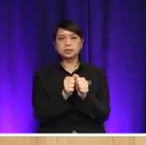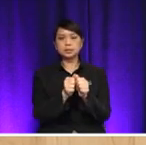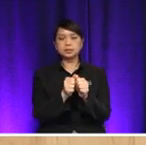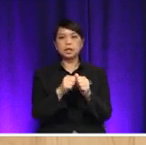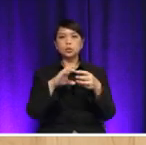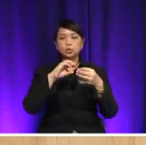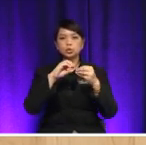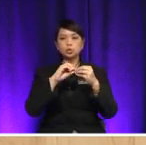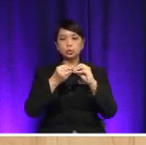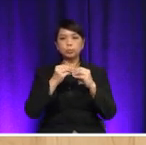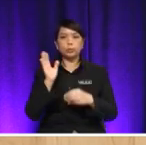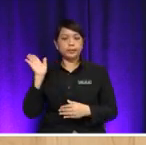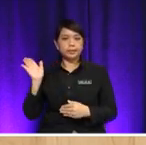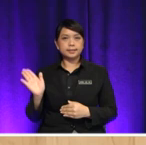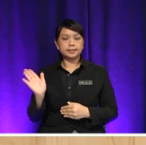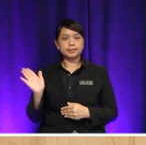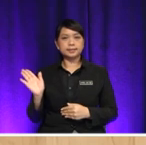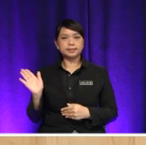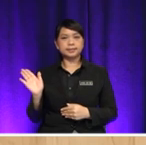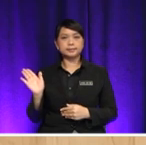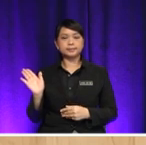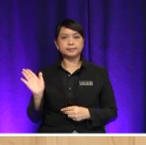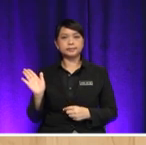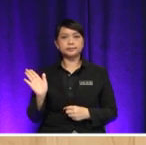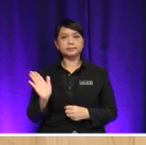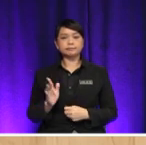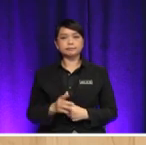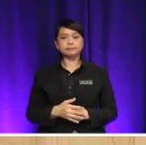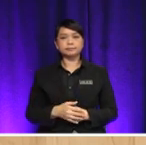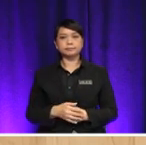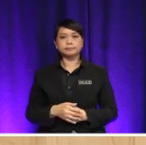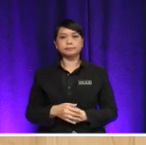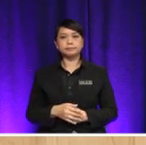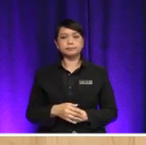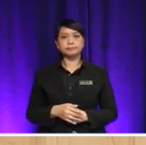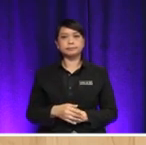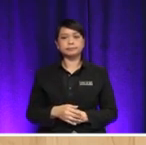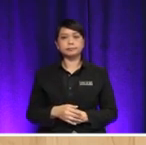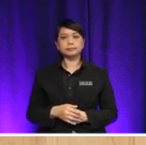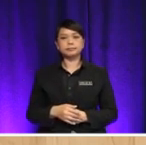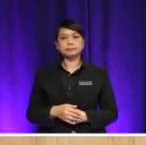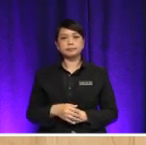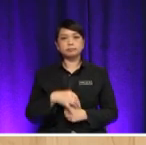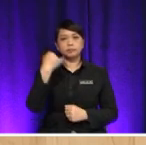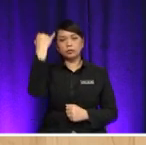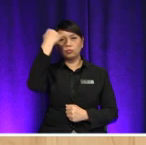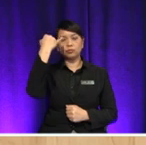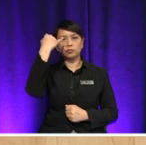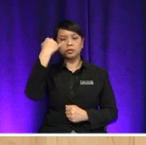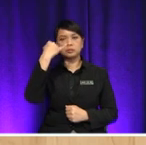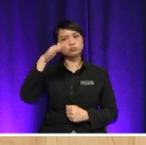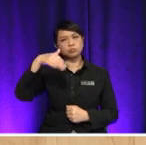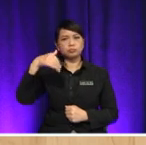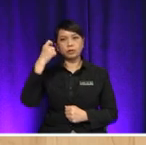111 pukulan satu-satu 160 dan juga 25 stek ini memang event kurang